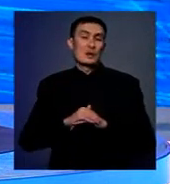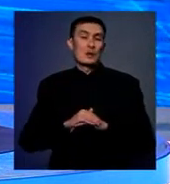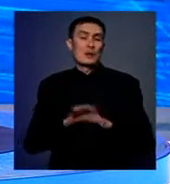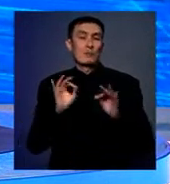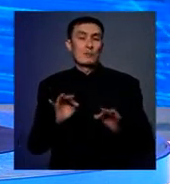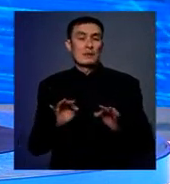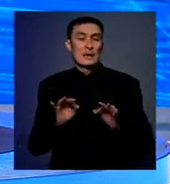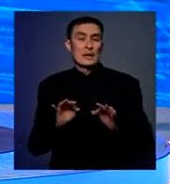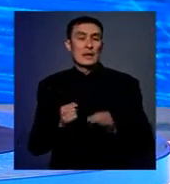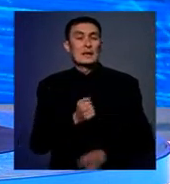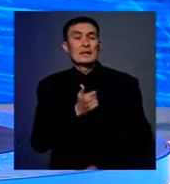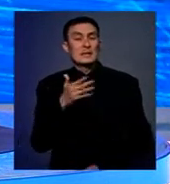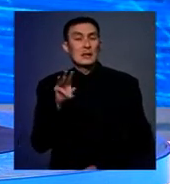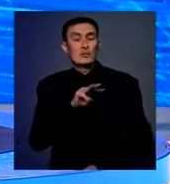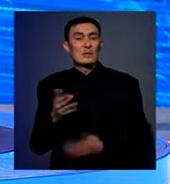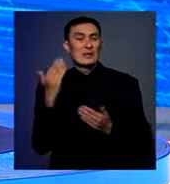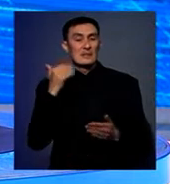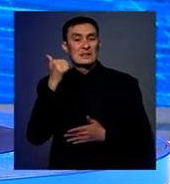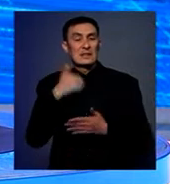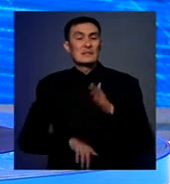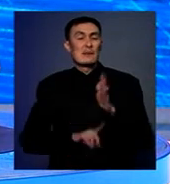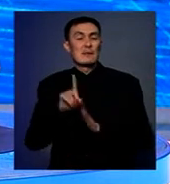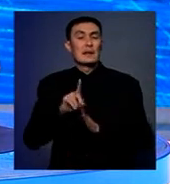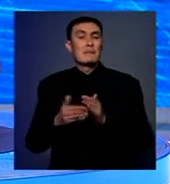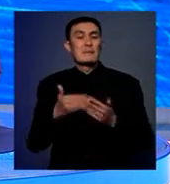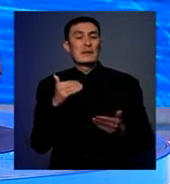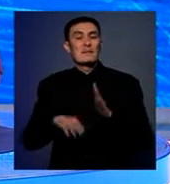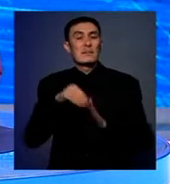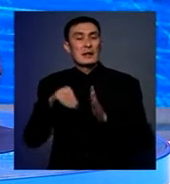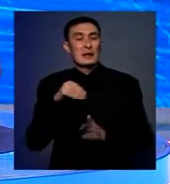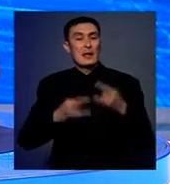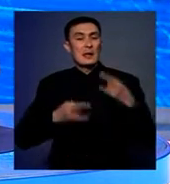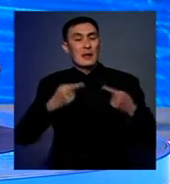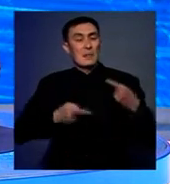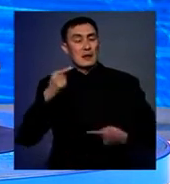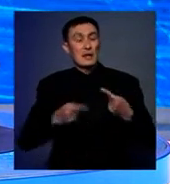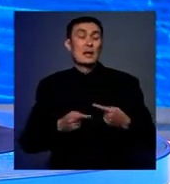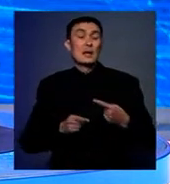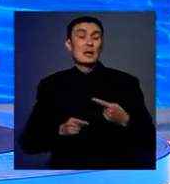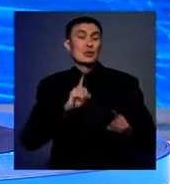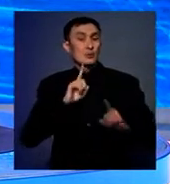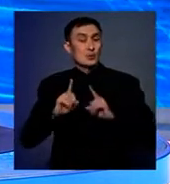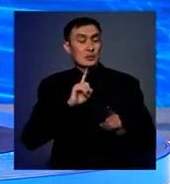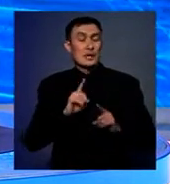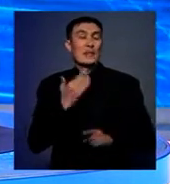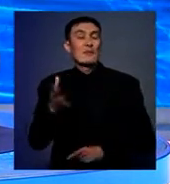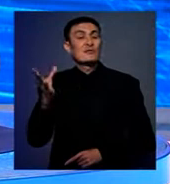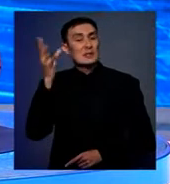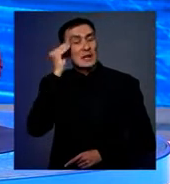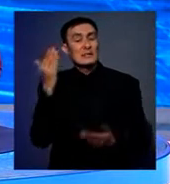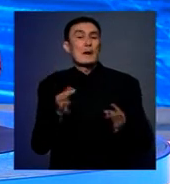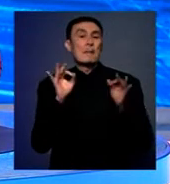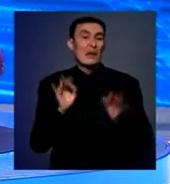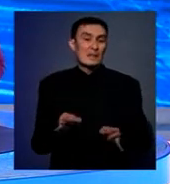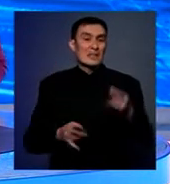Айгуль. Буквально несколько минут назад в столице стартовали предвыборные теледебаты и дискуссии. Скажите, на ваш взгляд, насколько